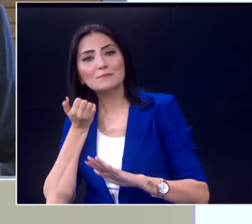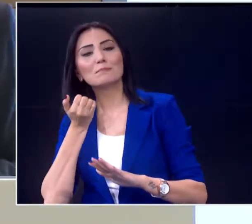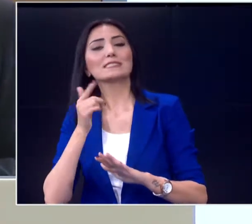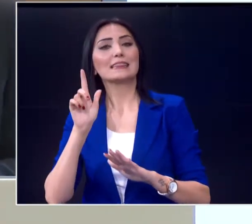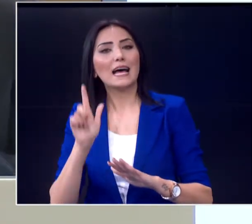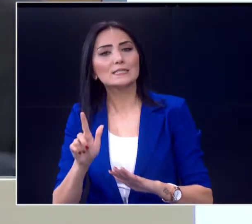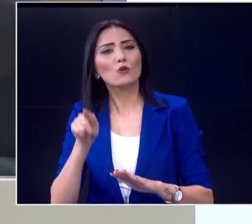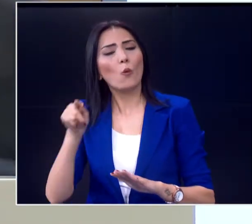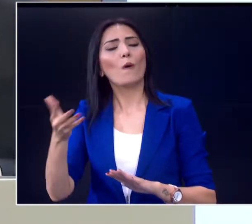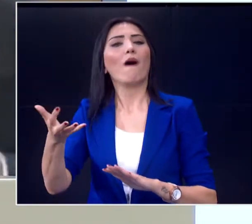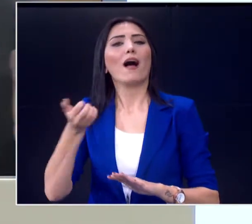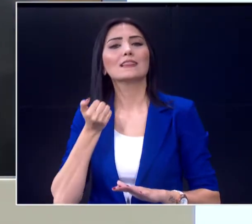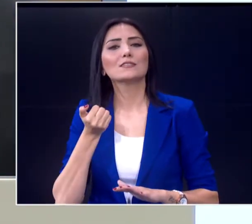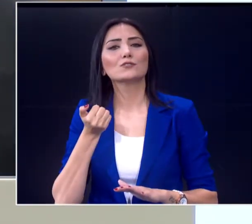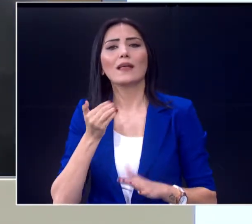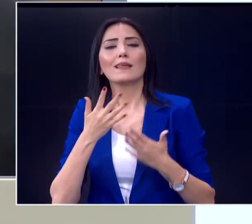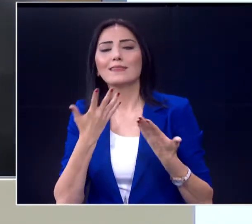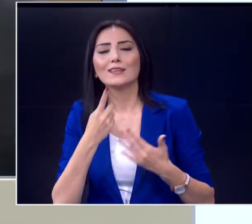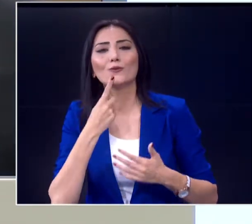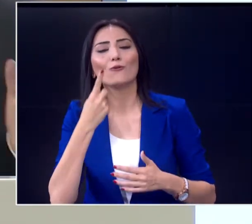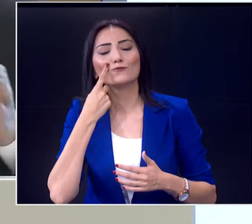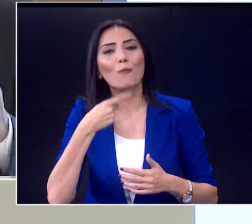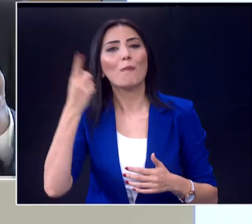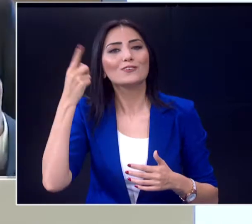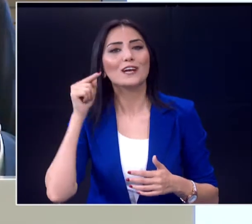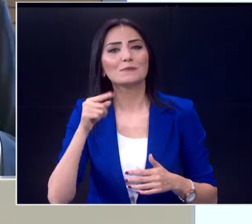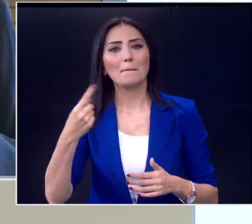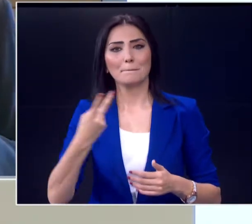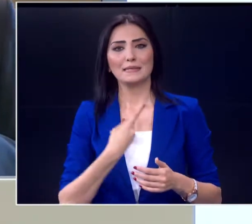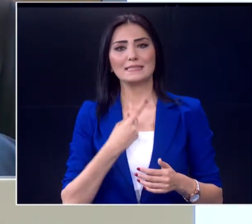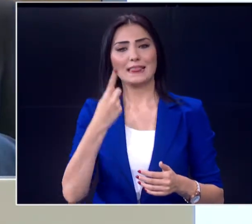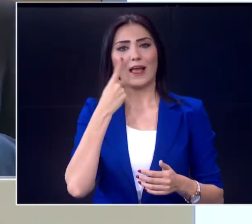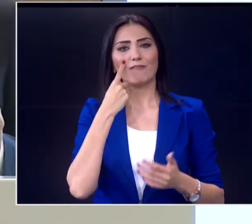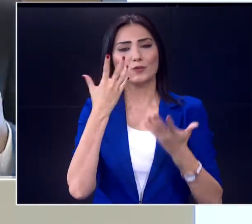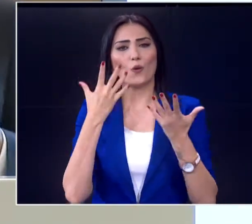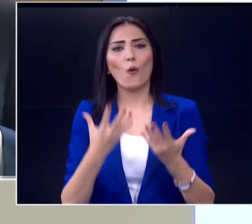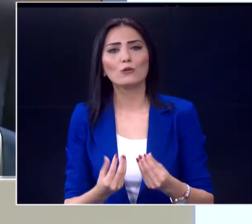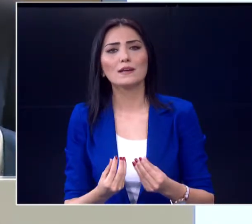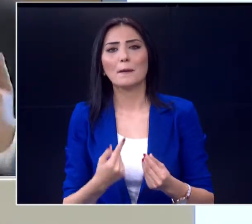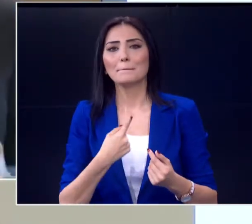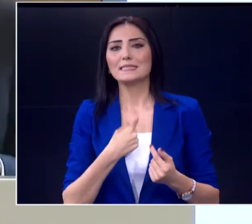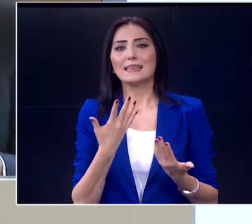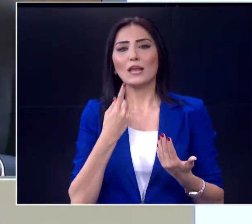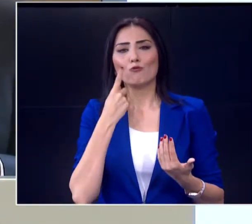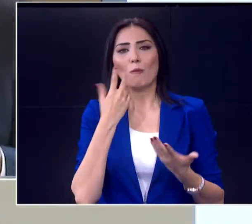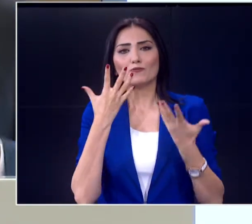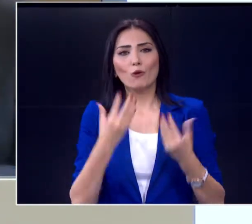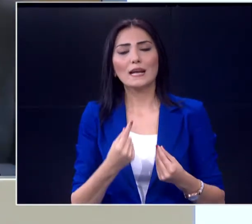gerekiyorsa onu alacağız. Ne diyor Cumhurbaşkanımız? Biz devlet olarak, biz ne diyoruz? Hükümet olarak da diyoruz